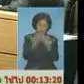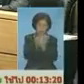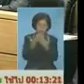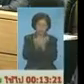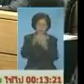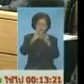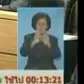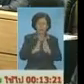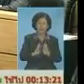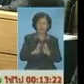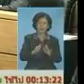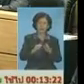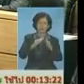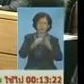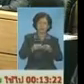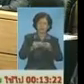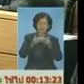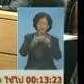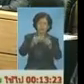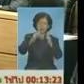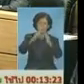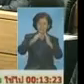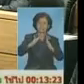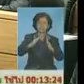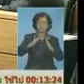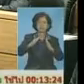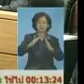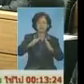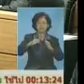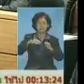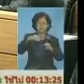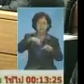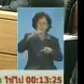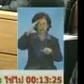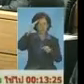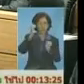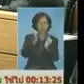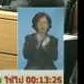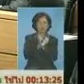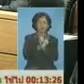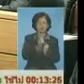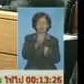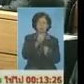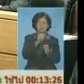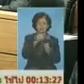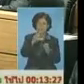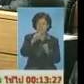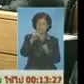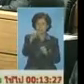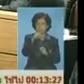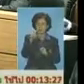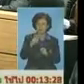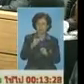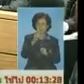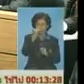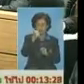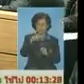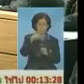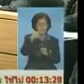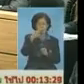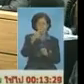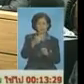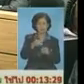พักให้กับบริษัทไม่ได้ถึง 30% ทำไมท่านไม่เอาเรื่องเหล่านี้มาพูดมาชี้แจงสังคมให้เข้าใจครับแทน